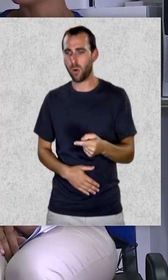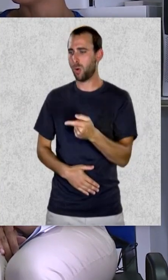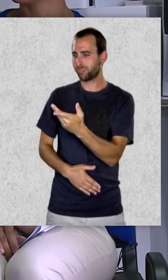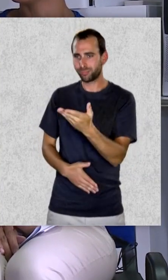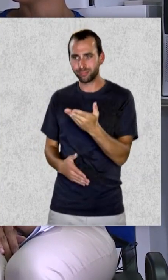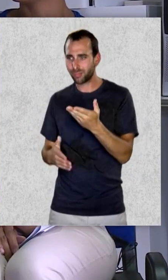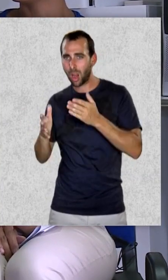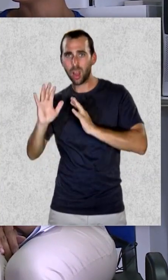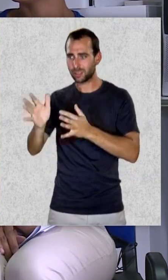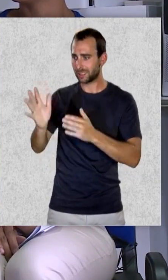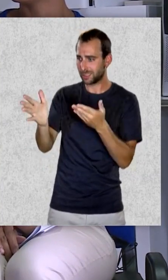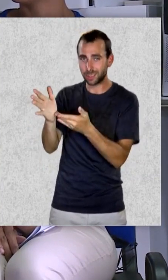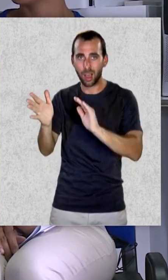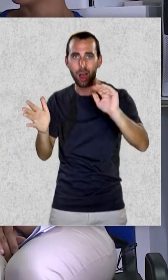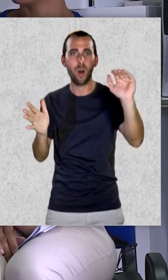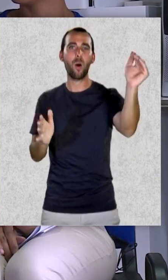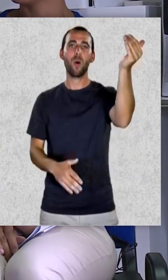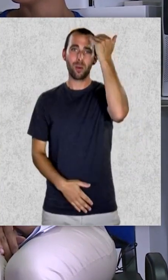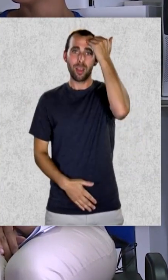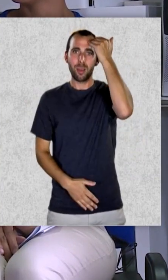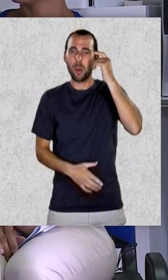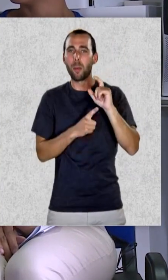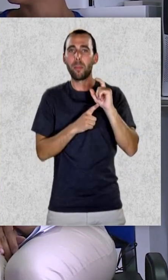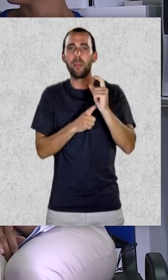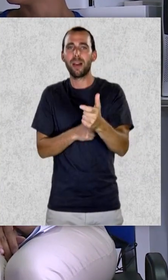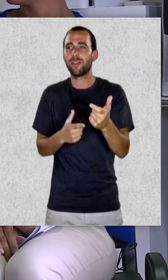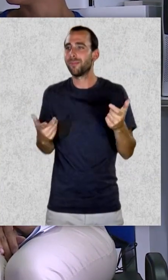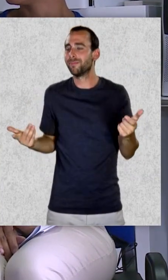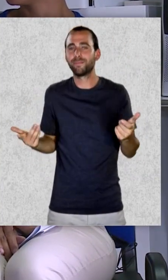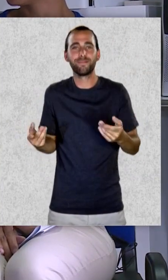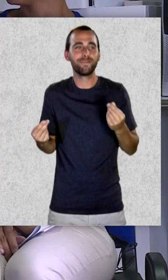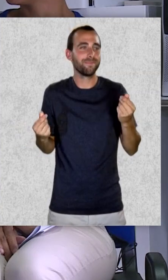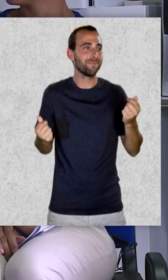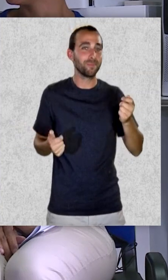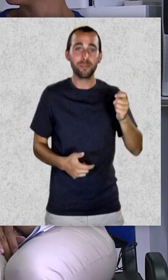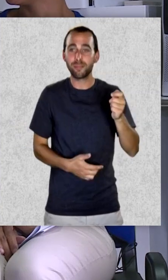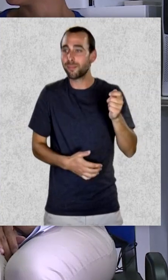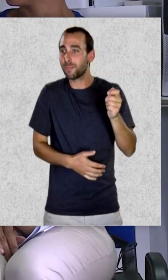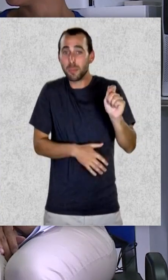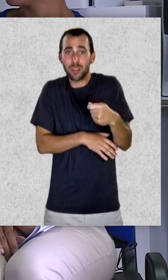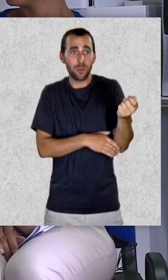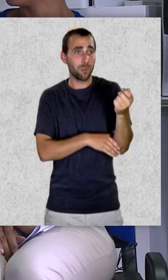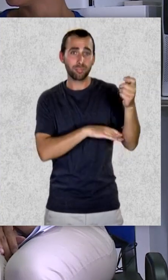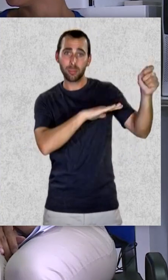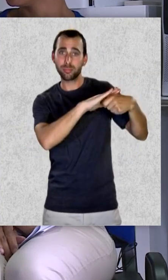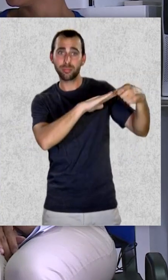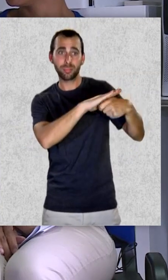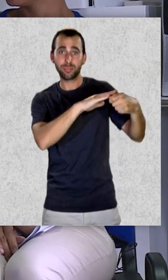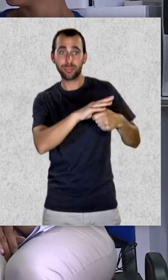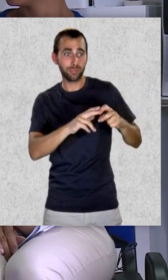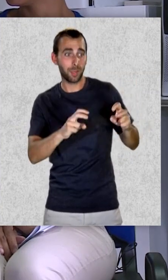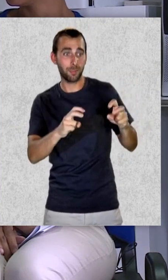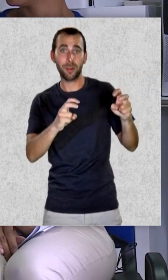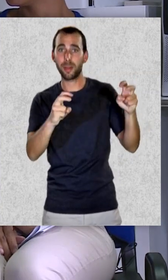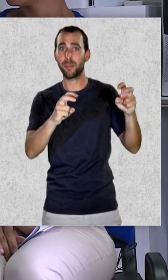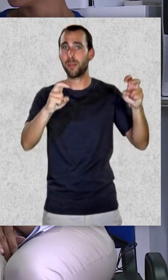langue des signes soit reconnue. Et de fait, obligatoirement, on est obligé de débloquer des